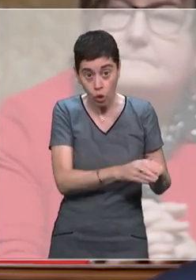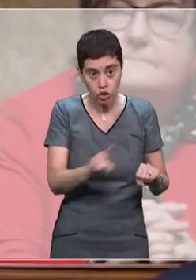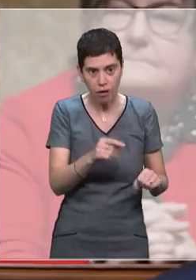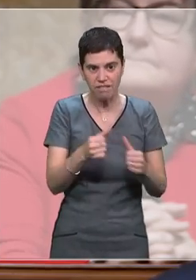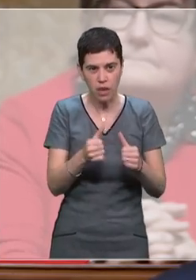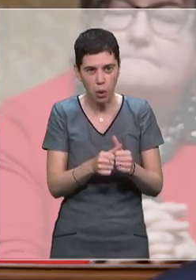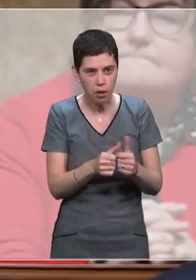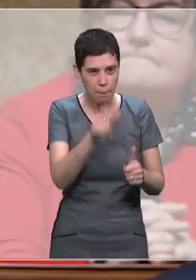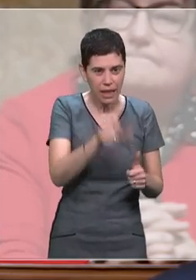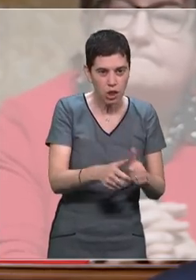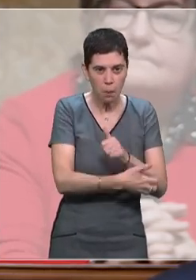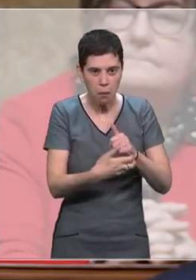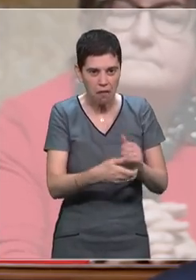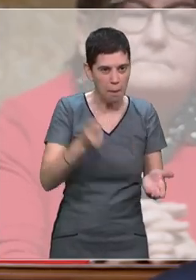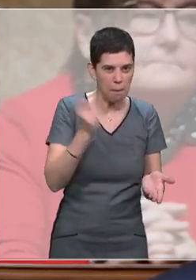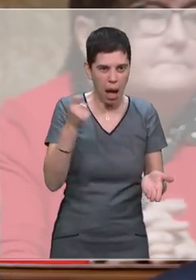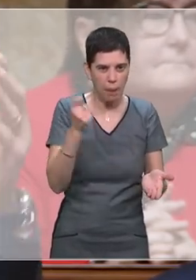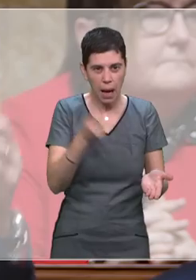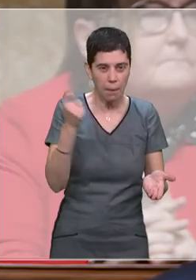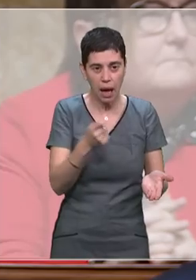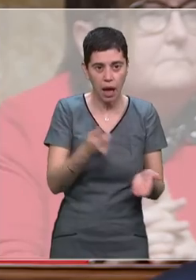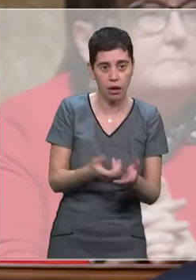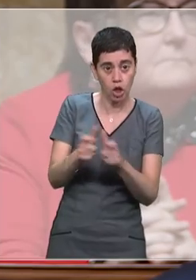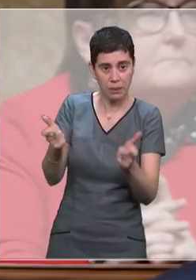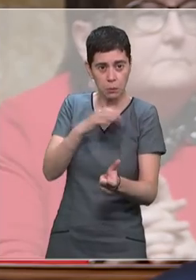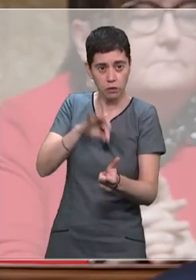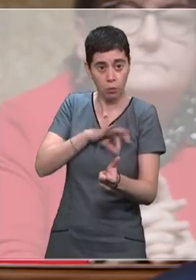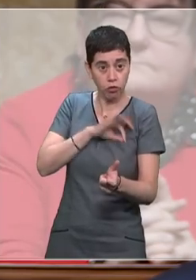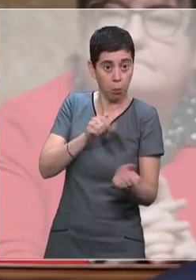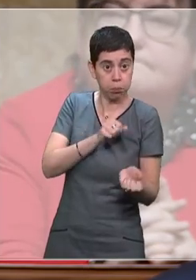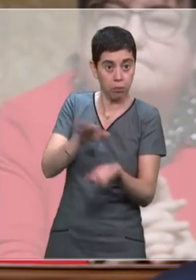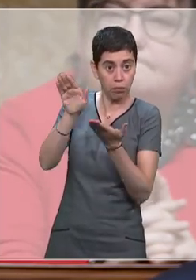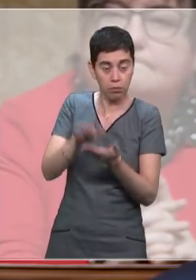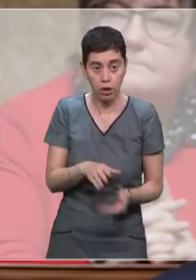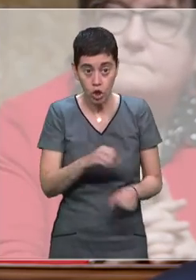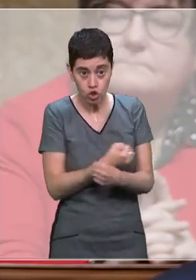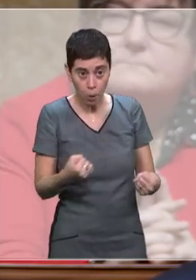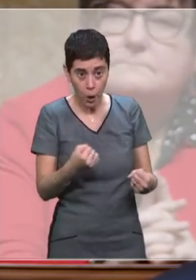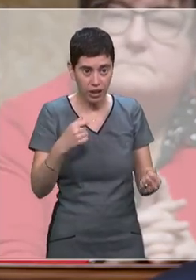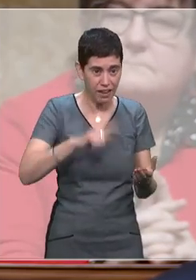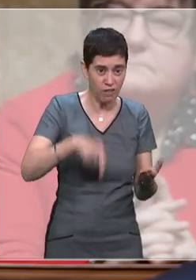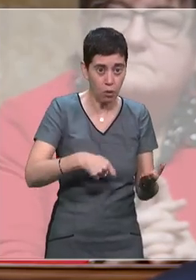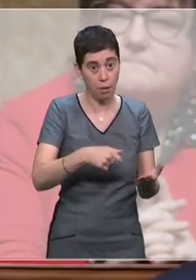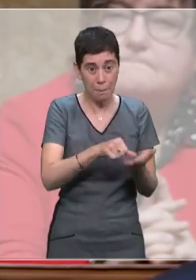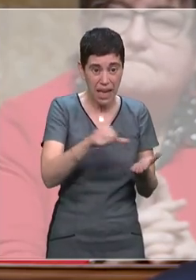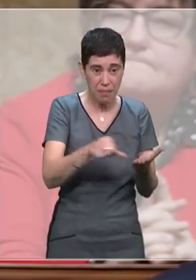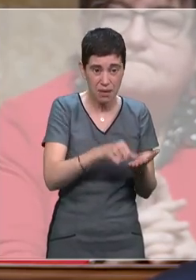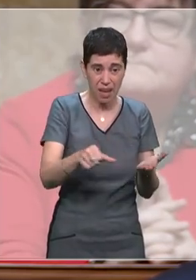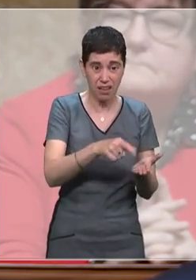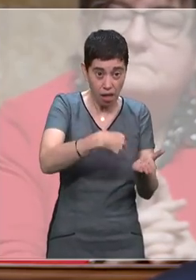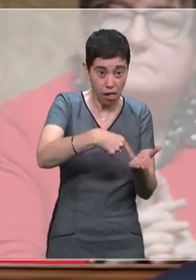plus précaires, on ne taxe pas les surprofits, mais on taxe les chômeurs. Il y a un problème. La période de